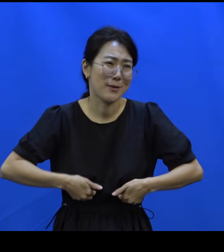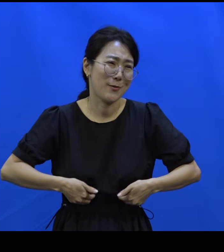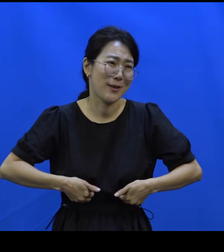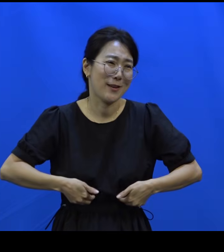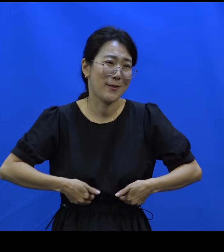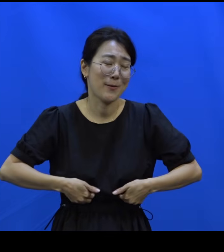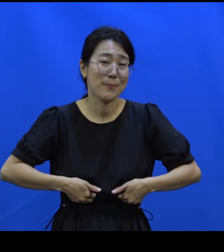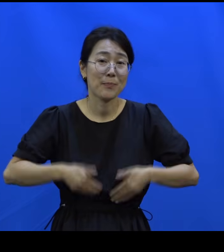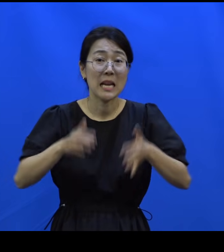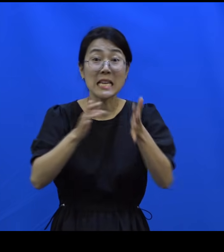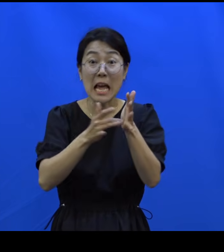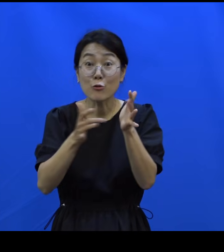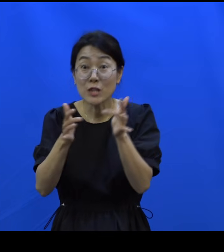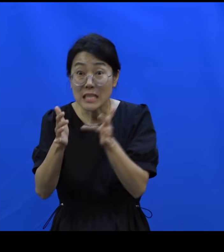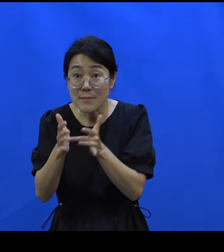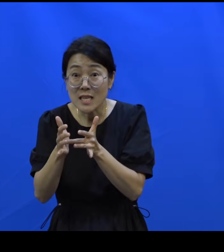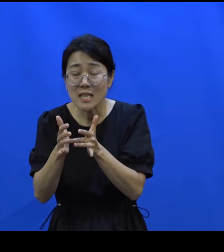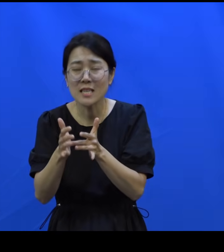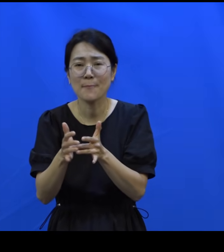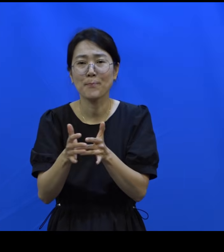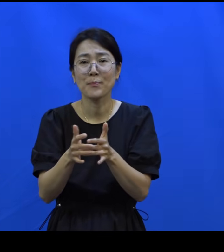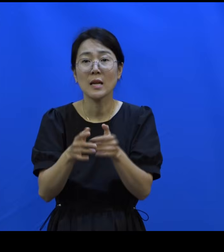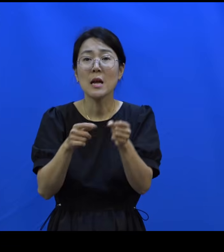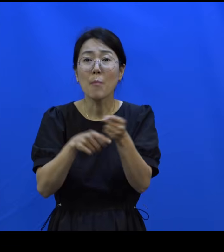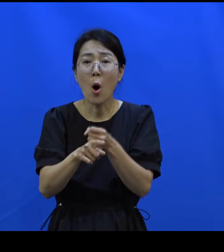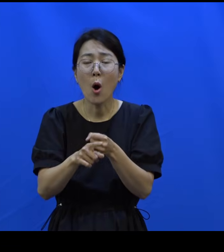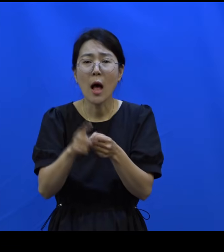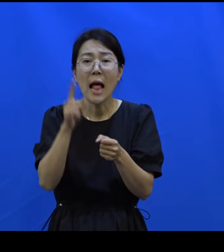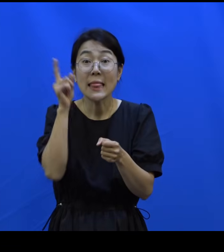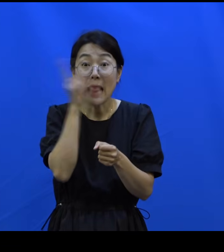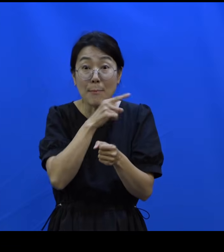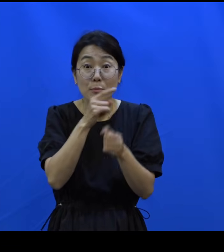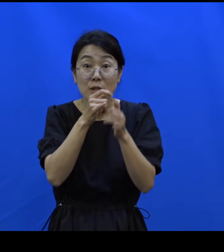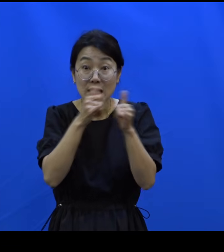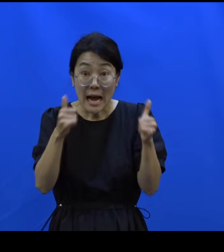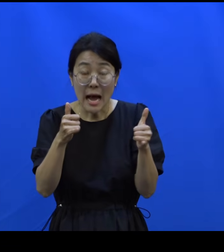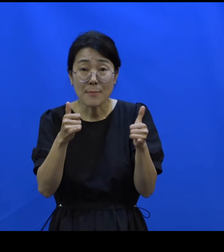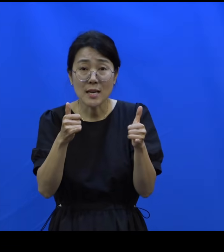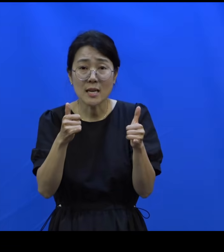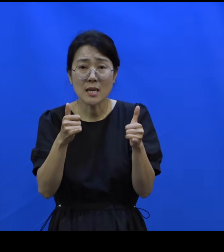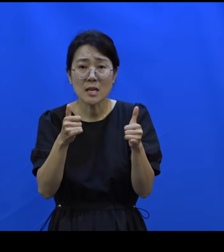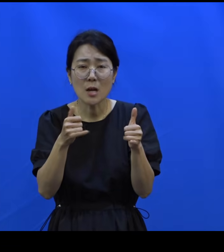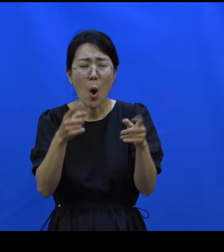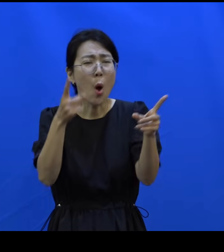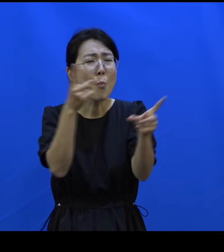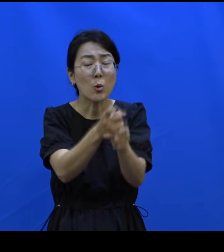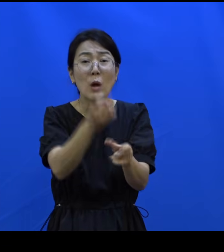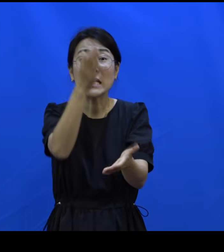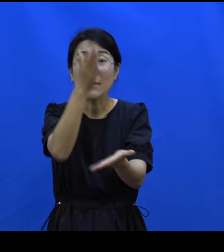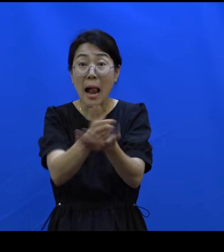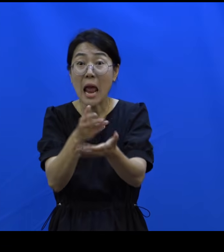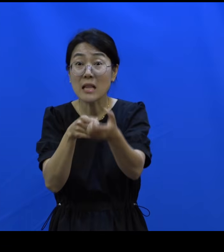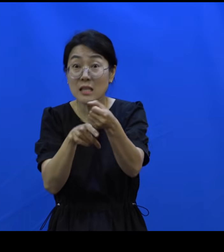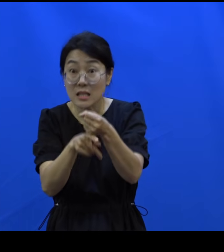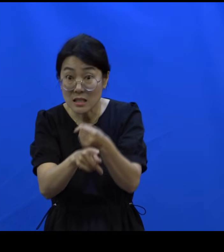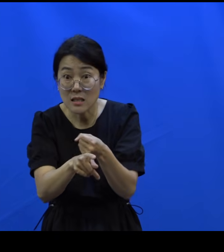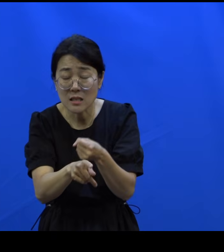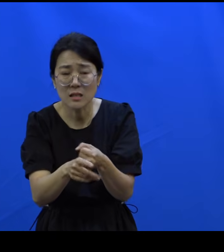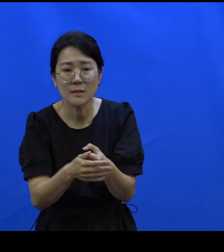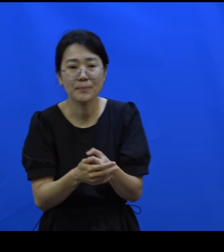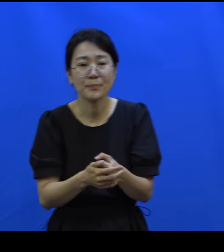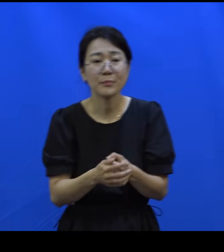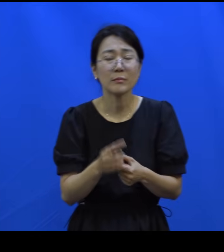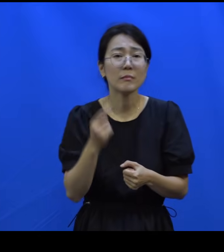예수님의 이 말씀의 의미는 뭘까? 악한 자를 대적하지 말라는 말씀의 의미가 무엇인가? 그것을 이제 구체적으로 다루시는데요. 누구든지